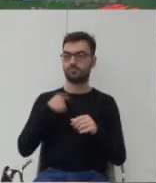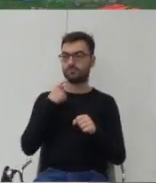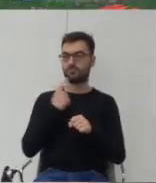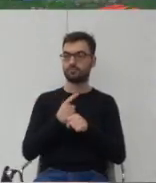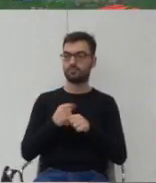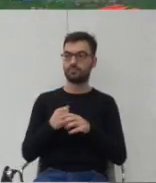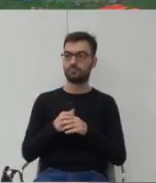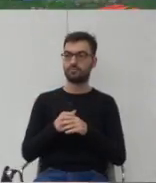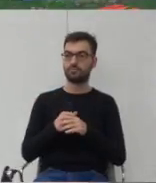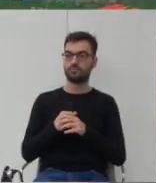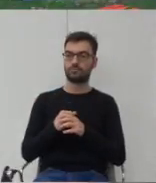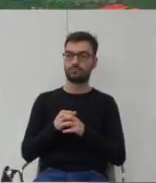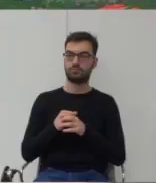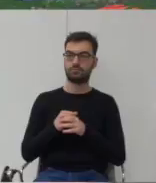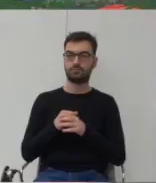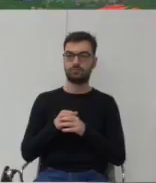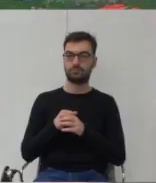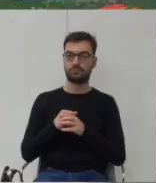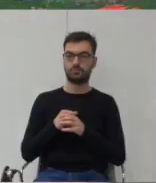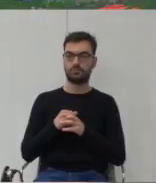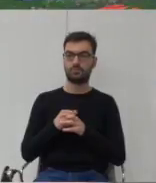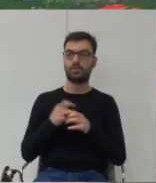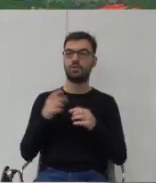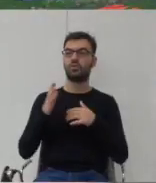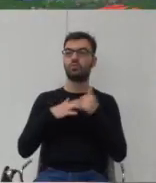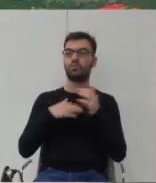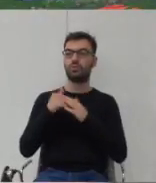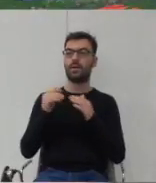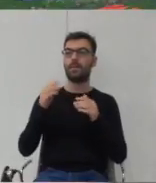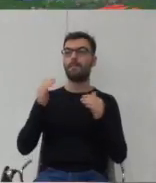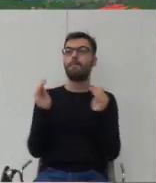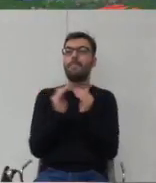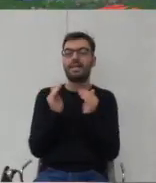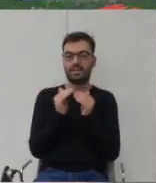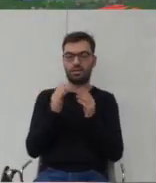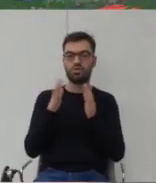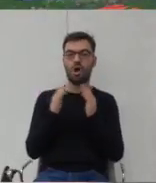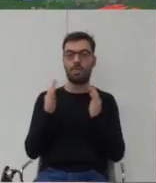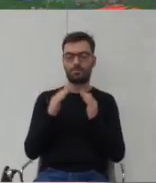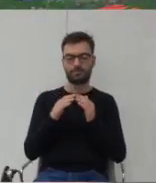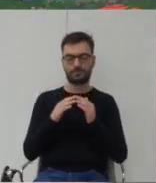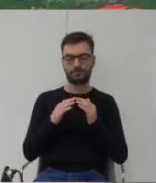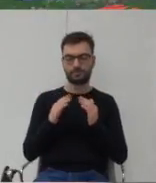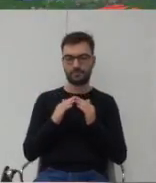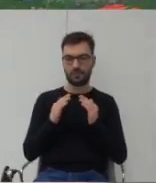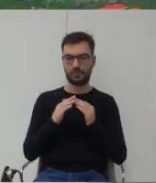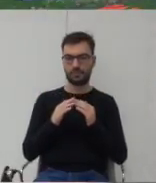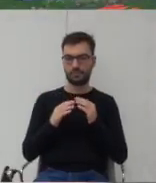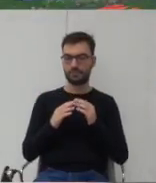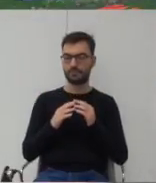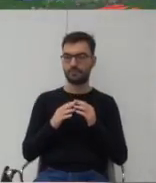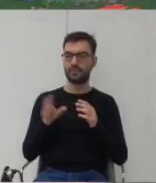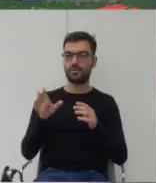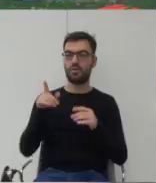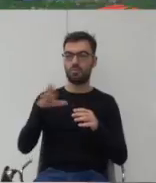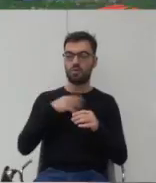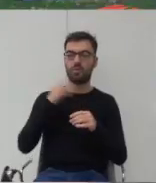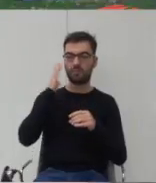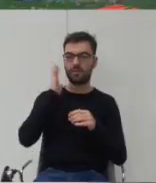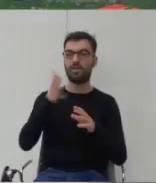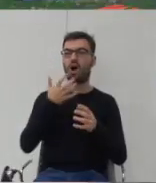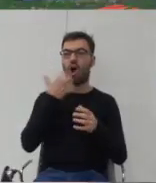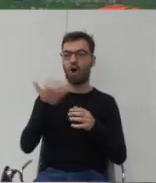Postanawiamy, że zbudujemy dla niej taki mikrodomek, w którym będzie mogła mieszkać,